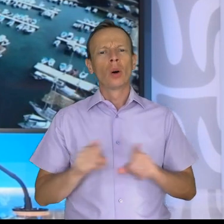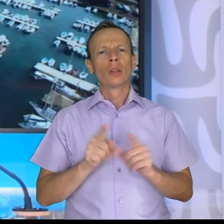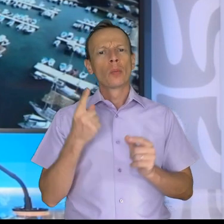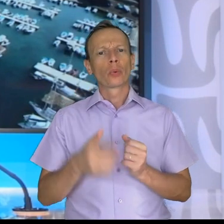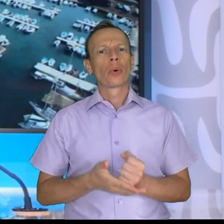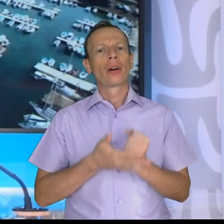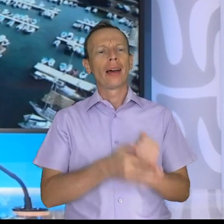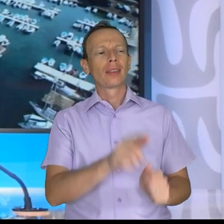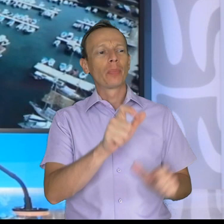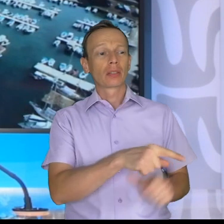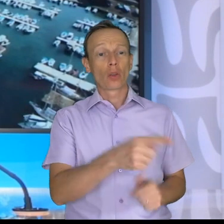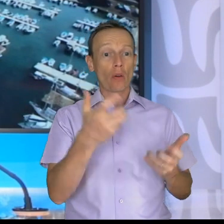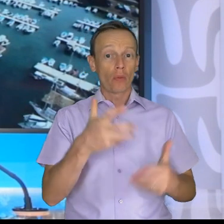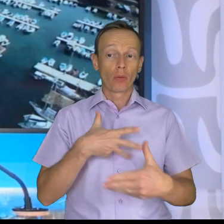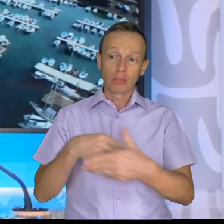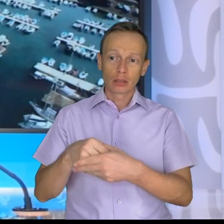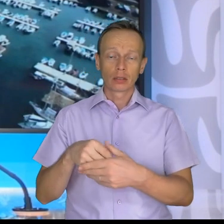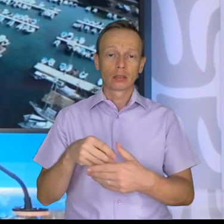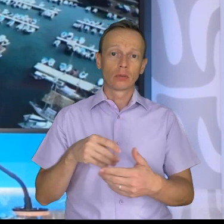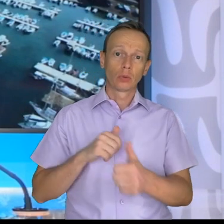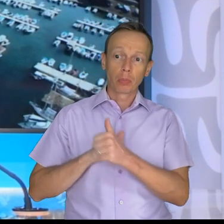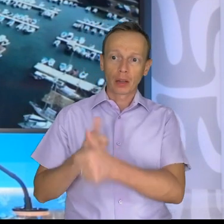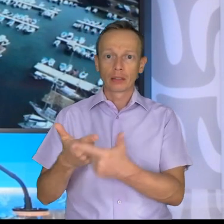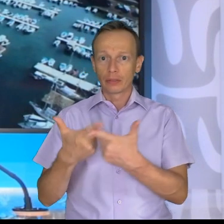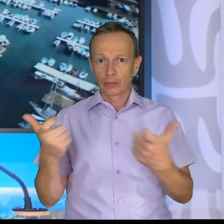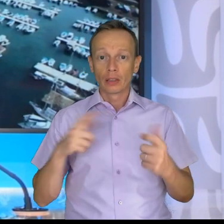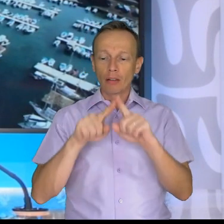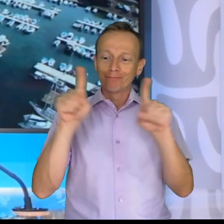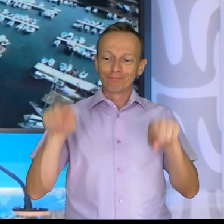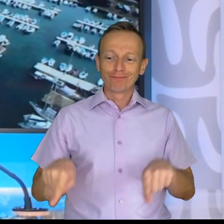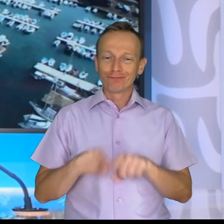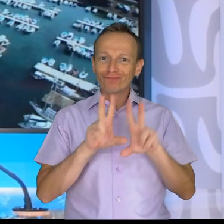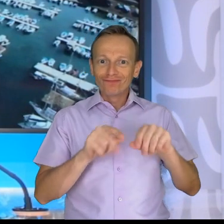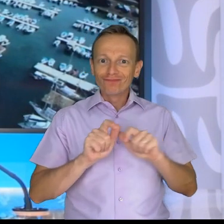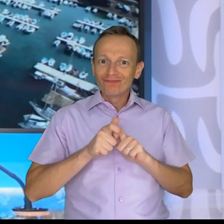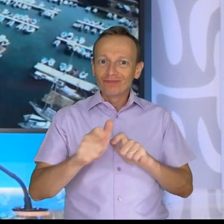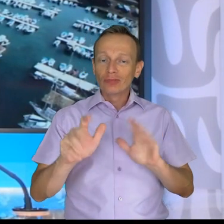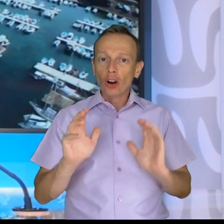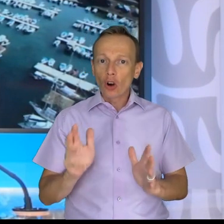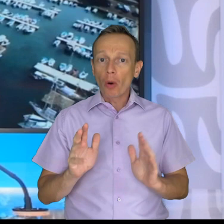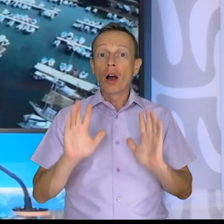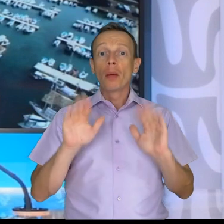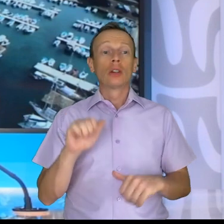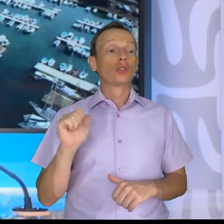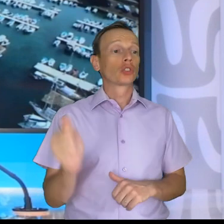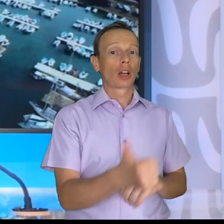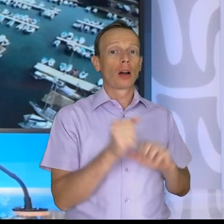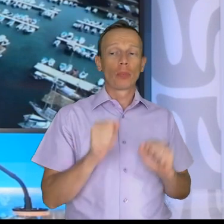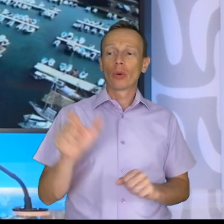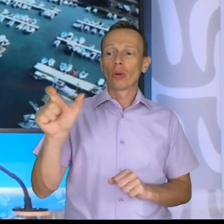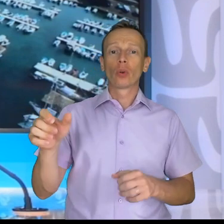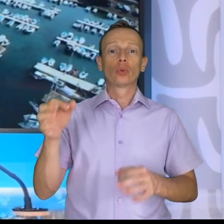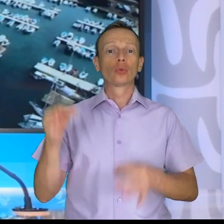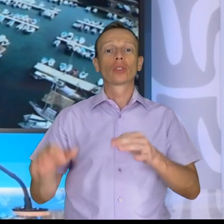du justiciable, une plaquette explicative à l'initiative du Conseil d'État a vu le jour afin que chacun puisse être à même